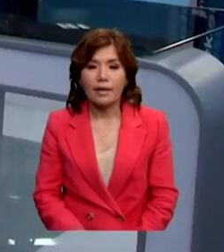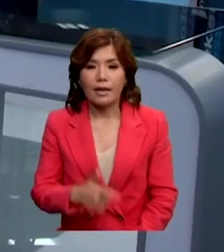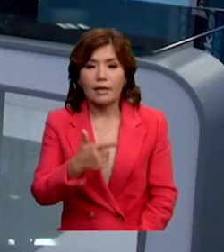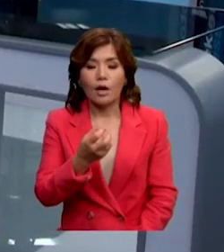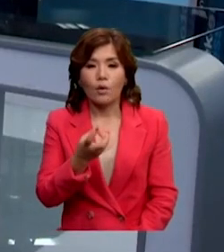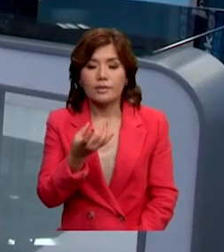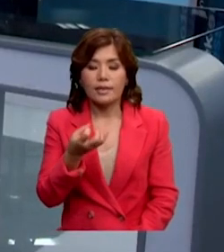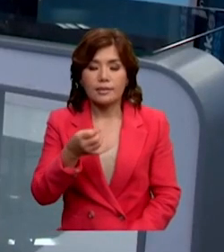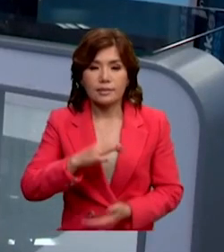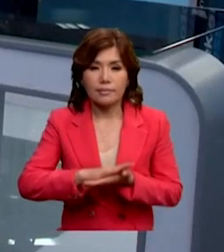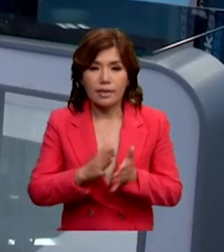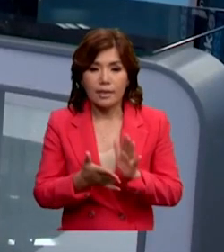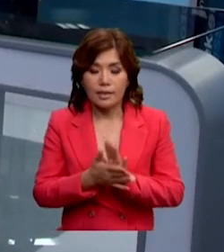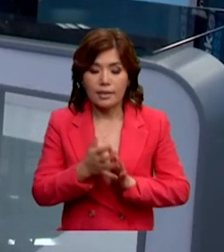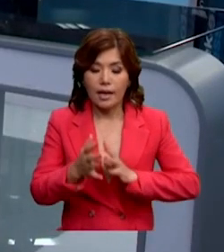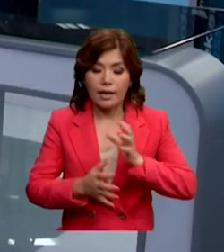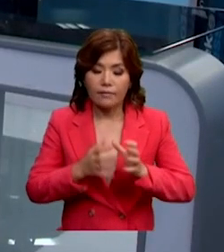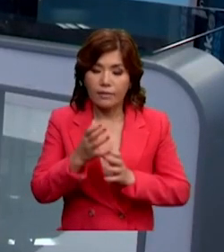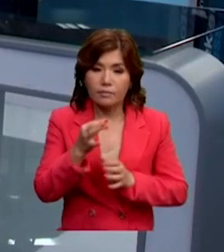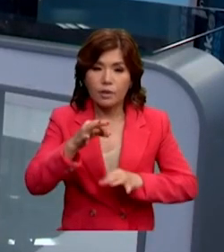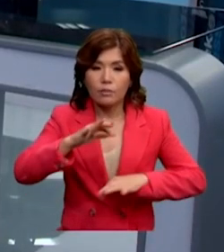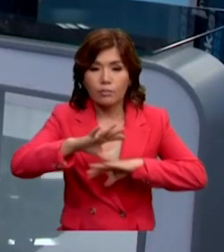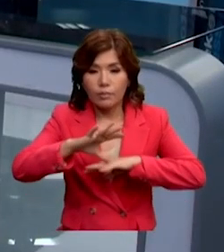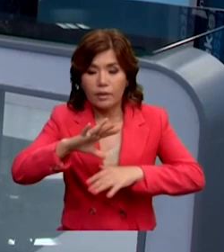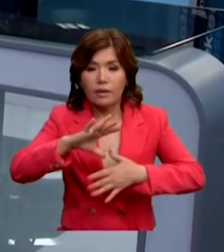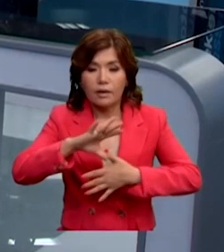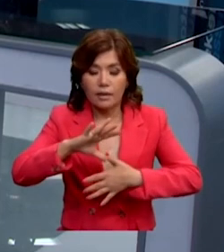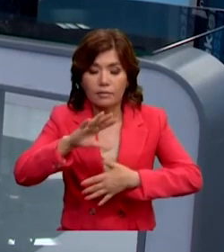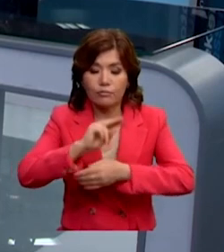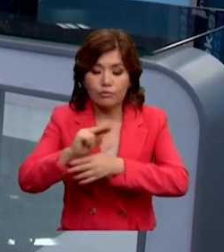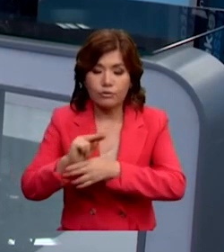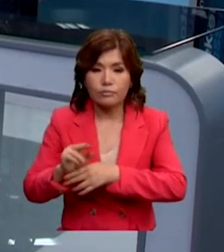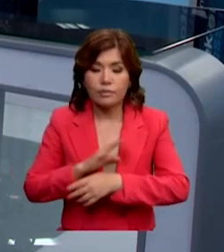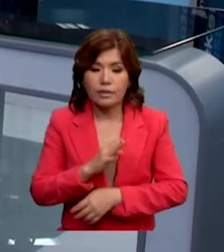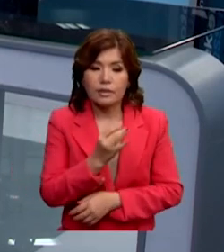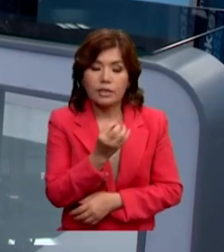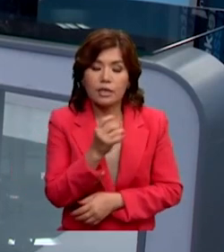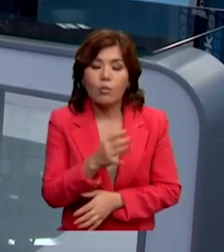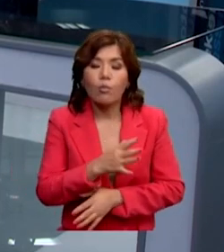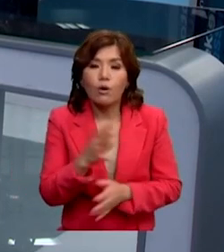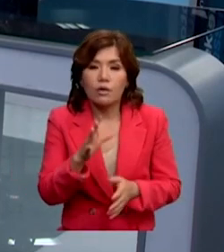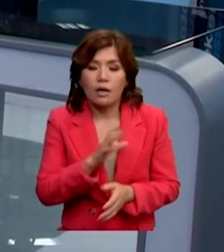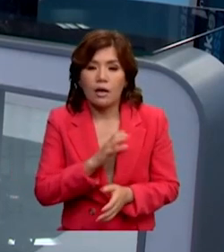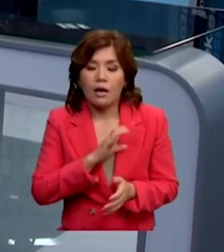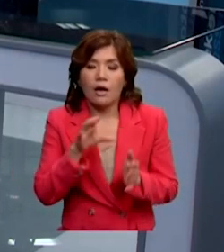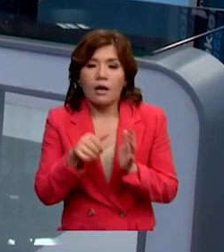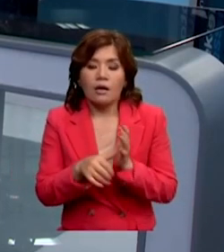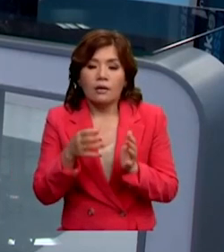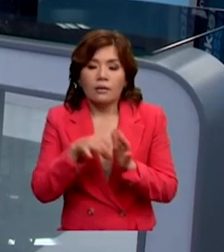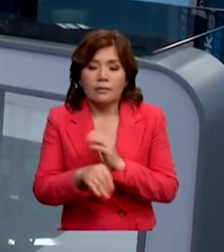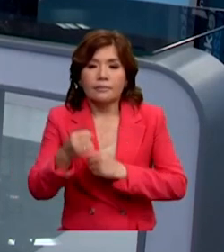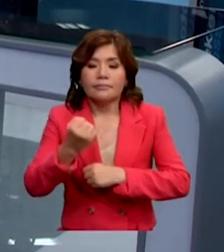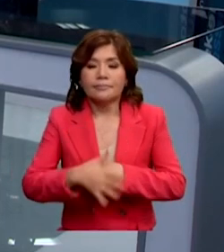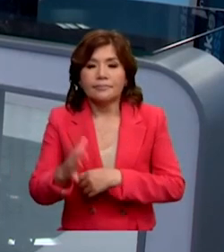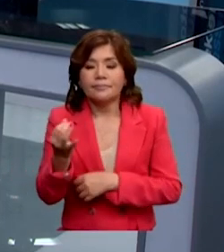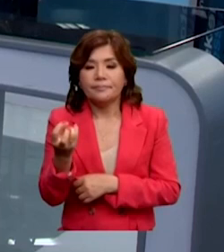Geosayasi жағдай әлемдік инвестициялық картаға да өзгерістер енгізді. Қазір шығанақтағы ең бай алтылықтың қаржысы Орталық Азияға